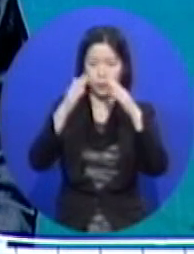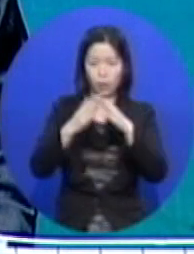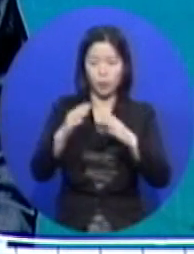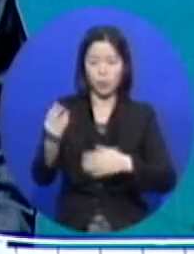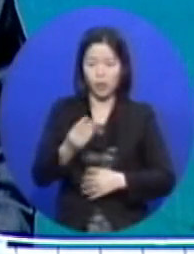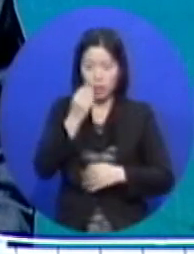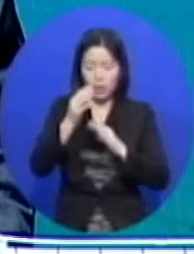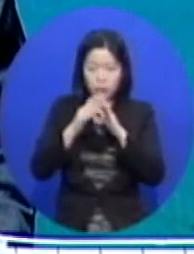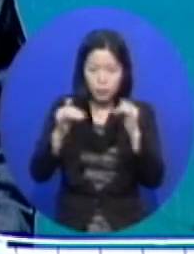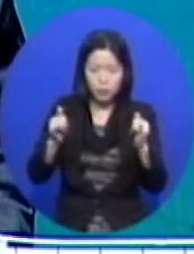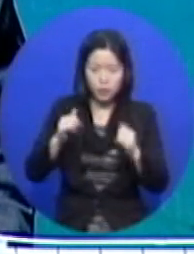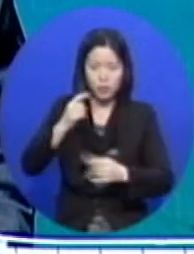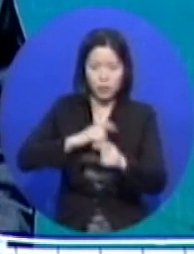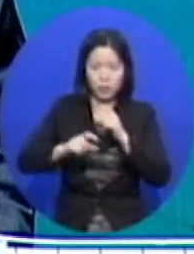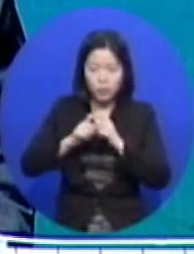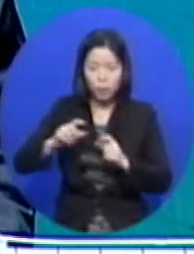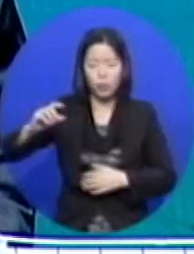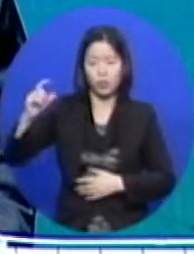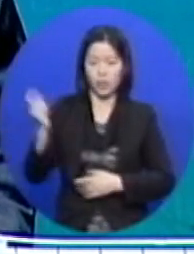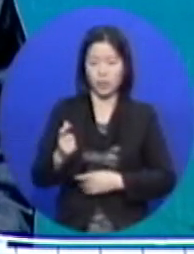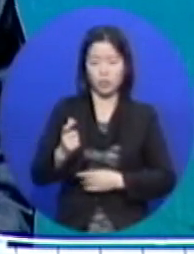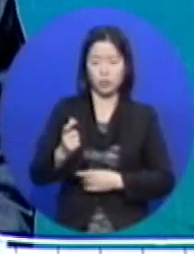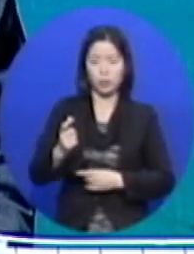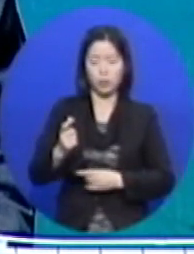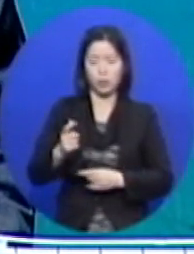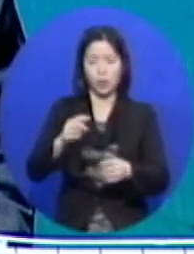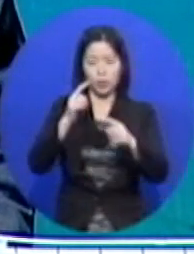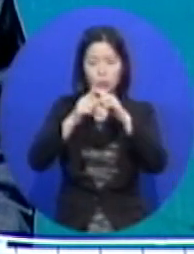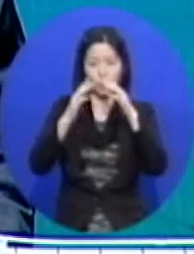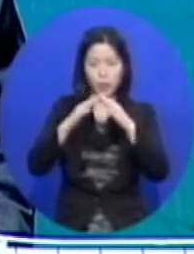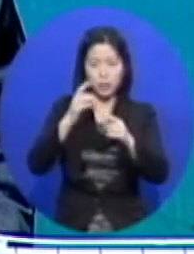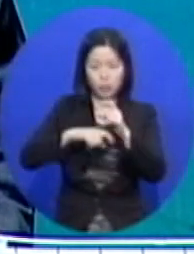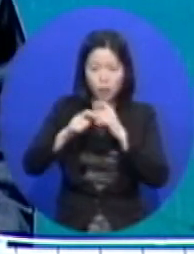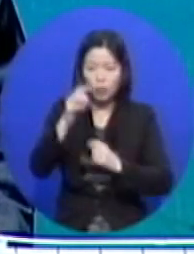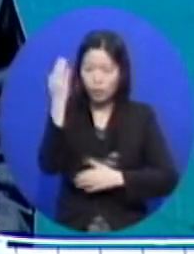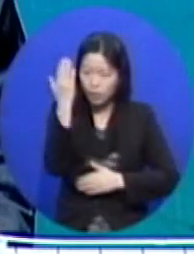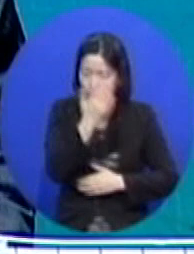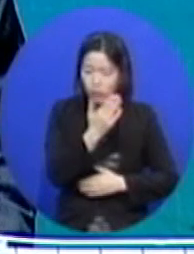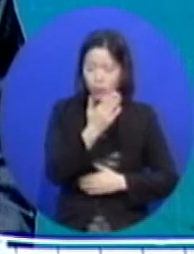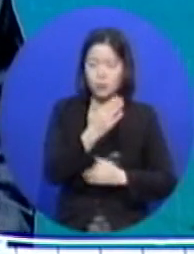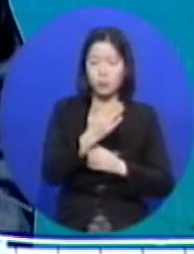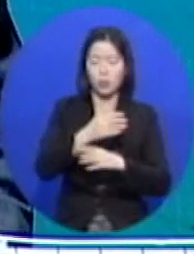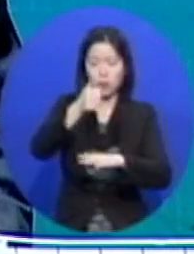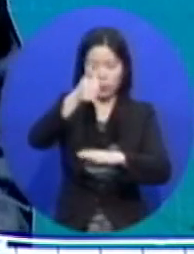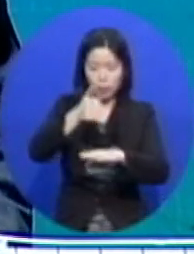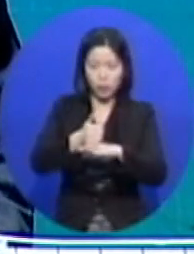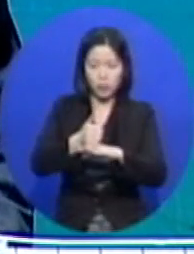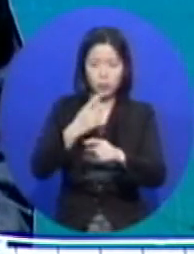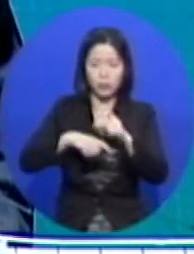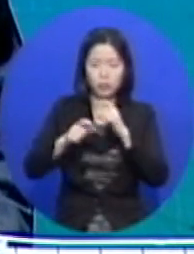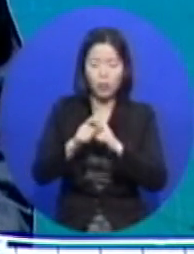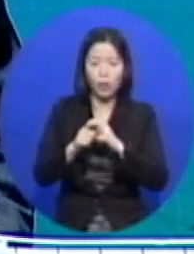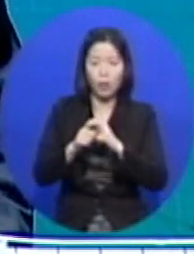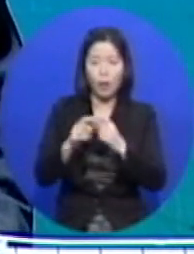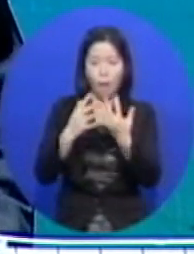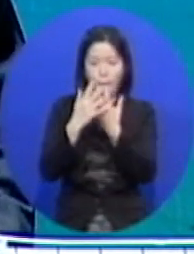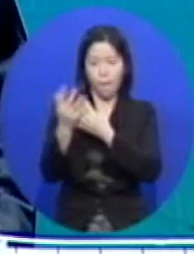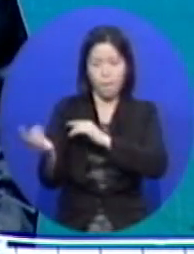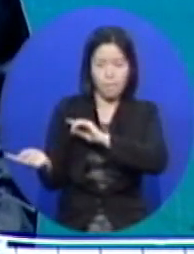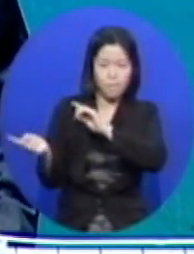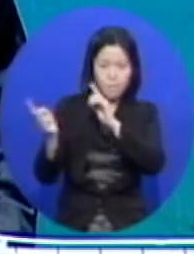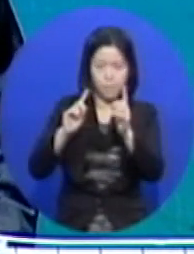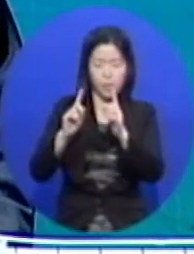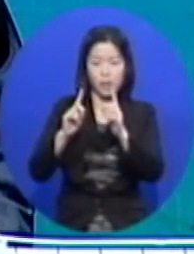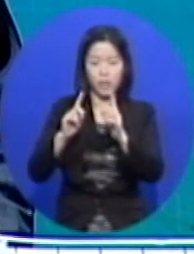더 강해지고 교회는 더 깨끗해지고 결과적으로 더 부응 되도록 지금까지